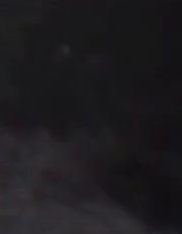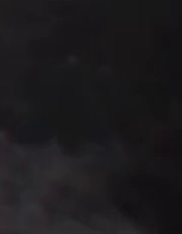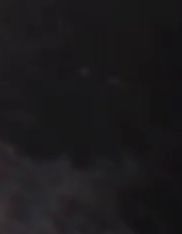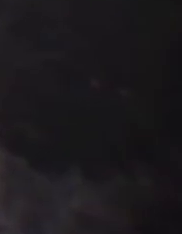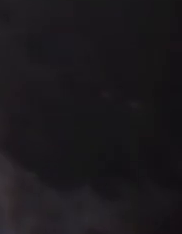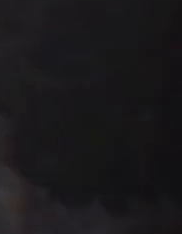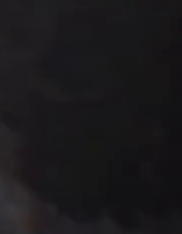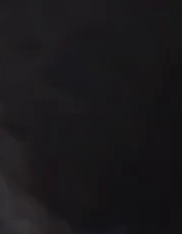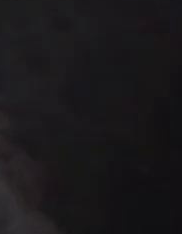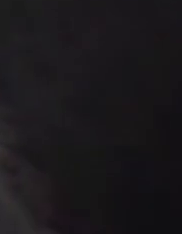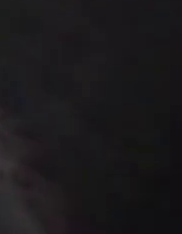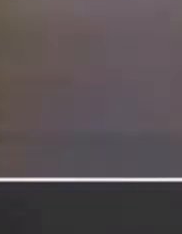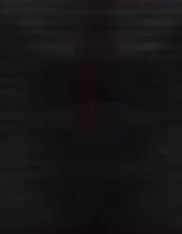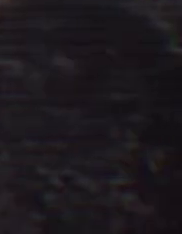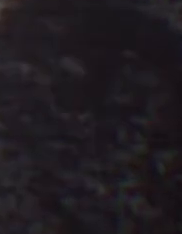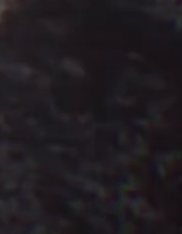Музика